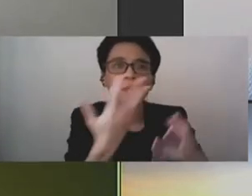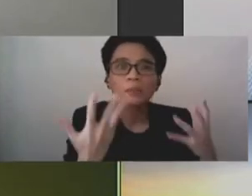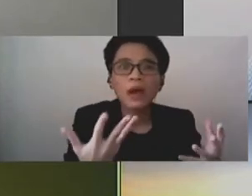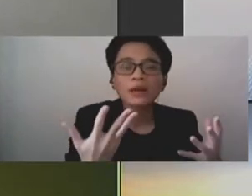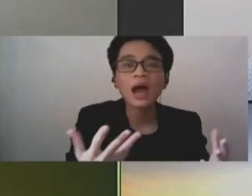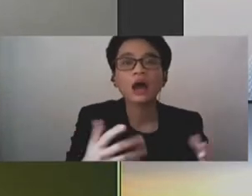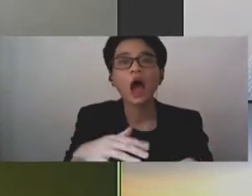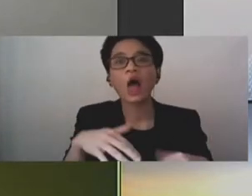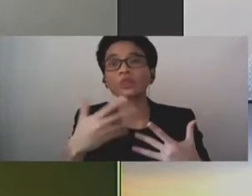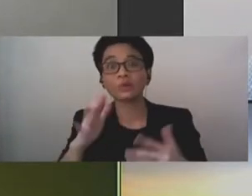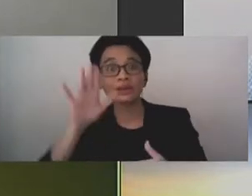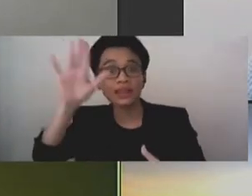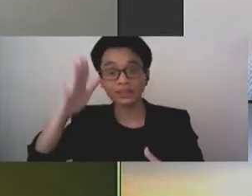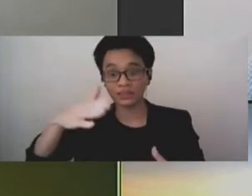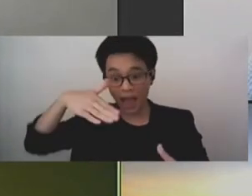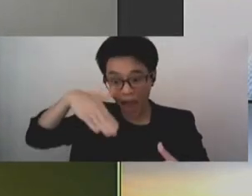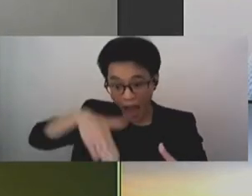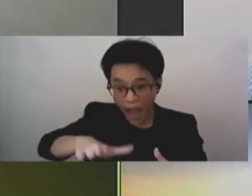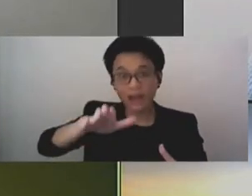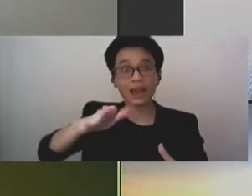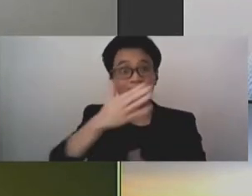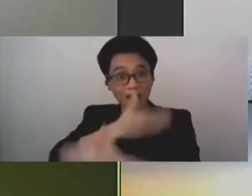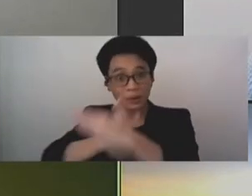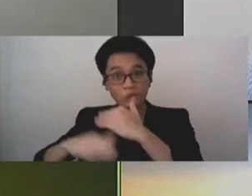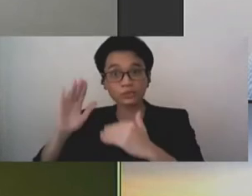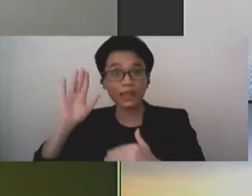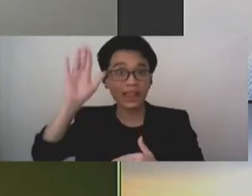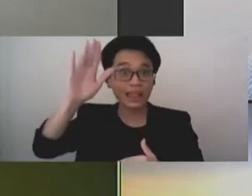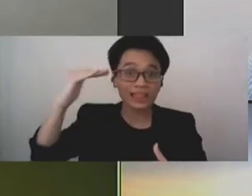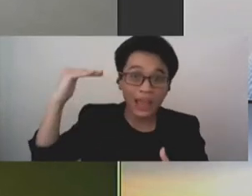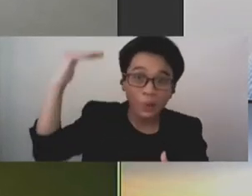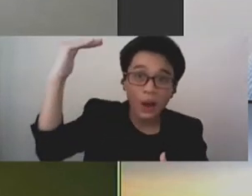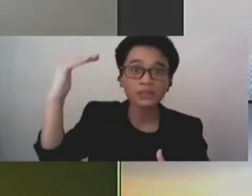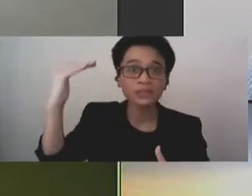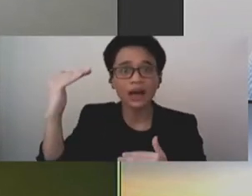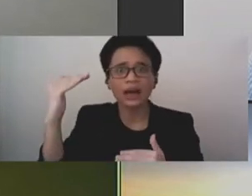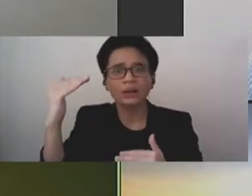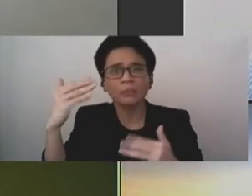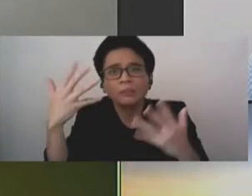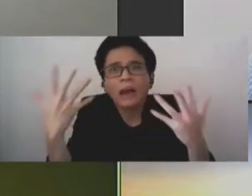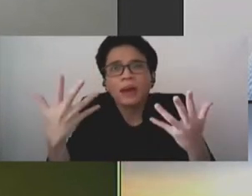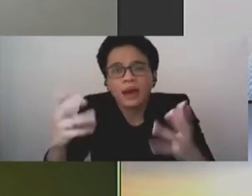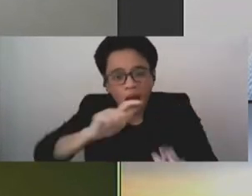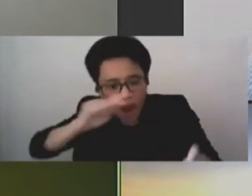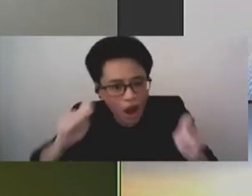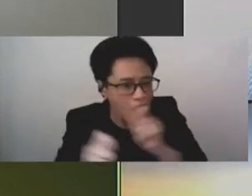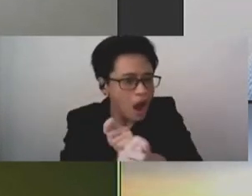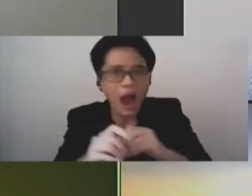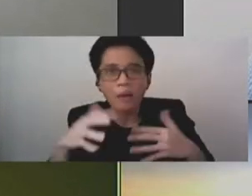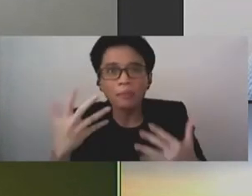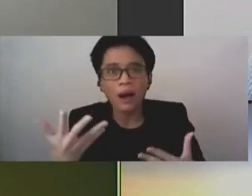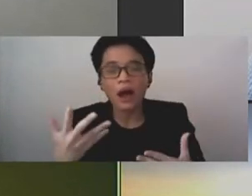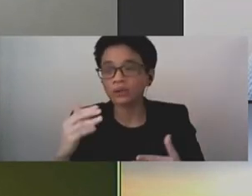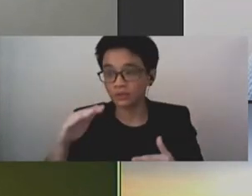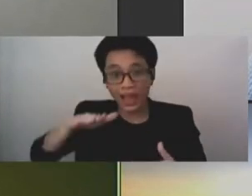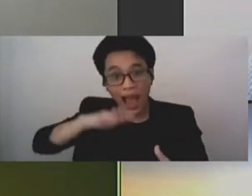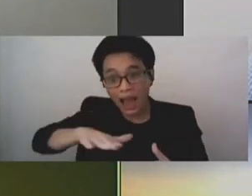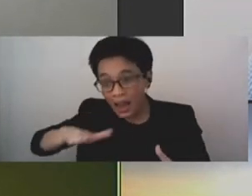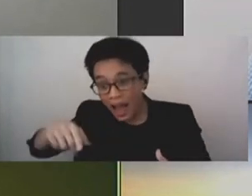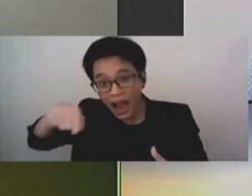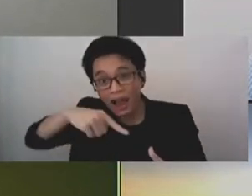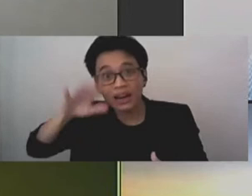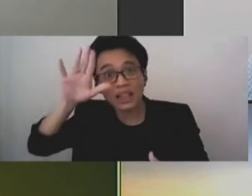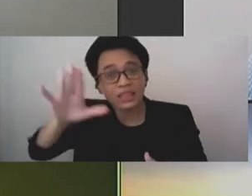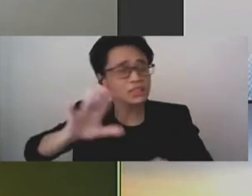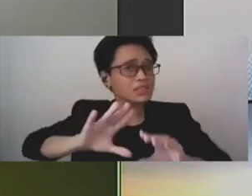dewasanya anak, pada saat remajanya anak, aku kira-kira seperti apa. Apa dewasanya nanti anak, kira-kira bidang pekerjaan yang bisa